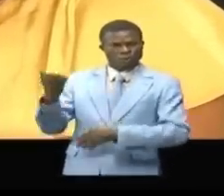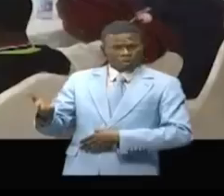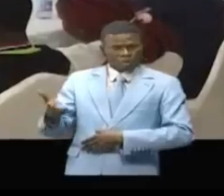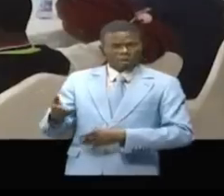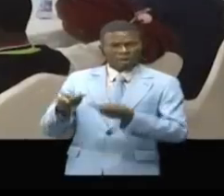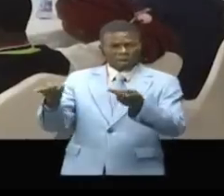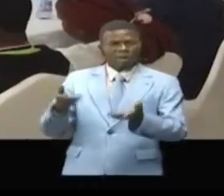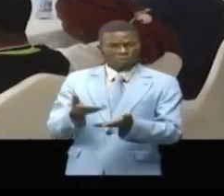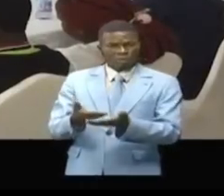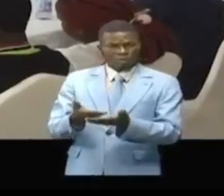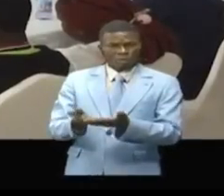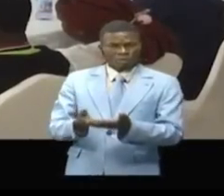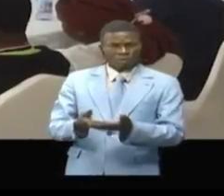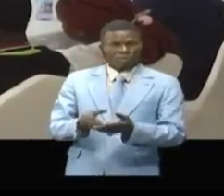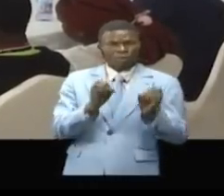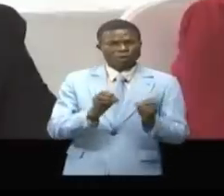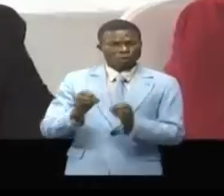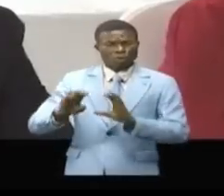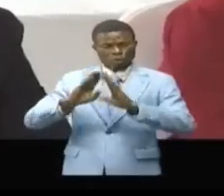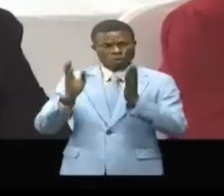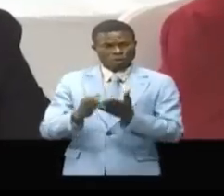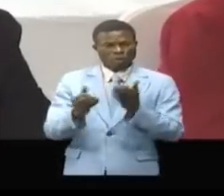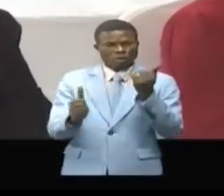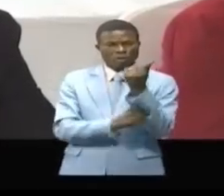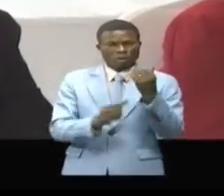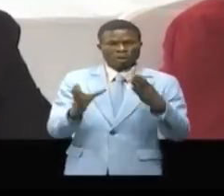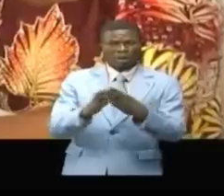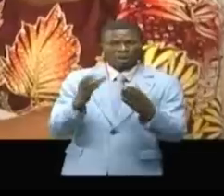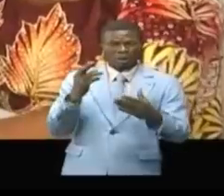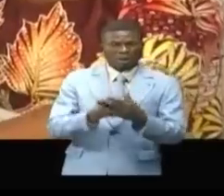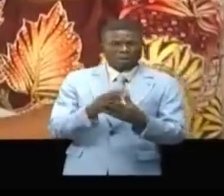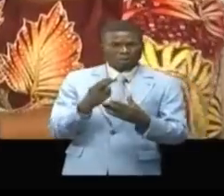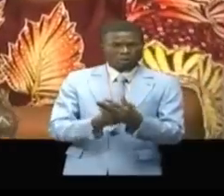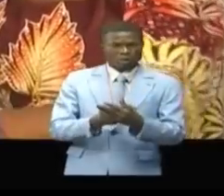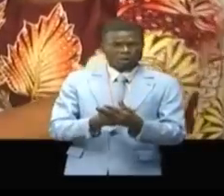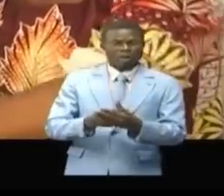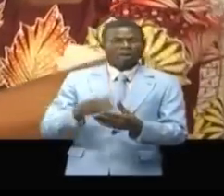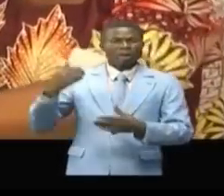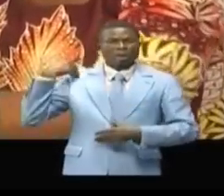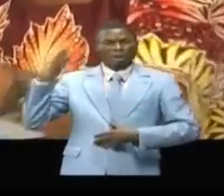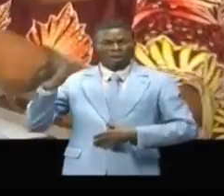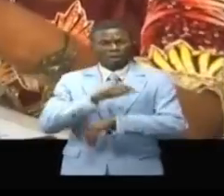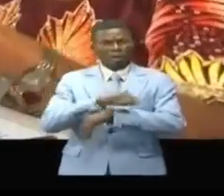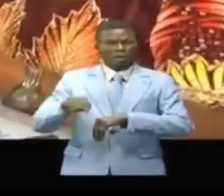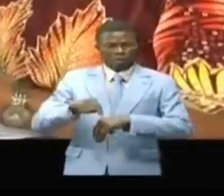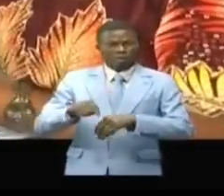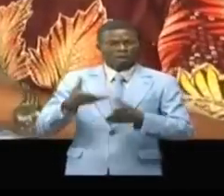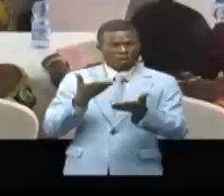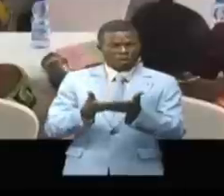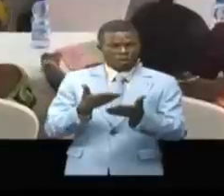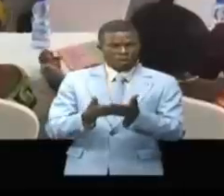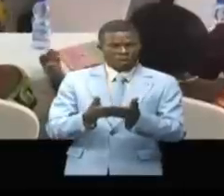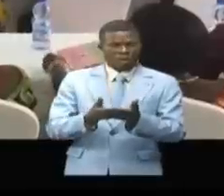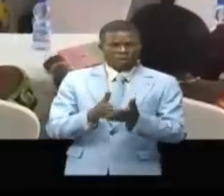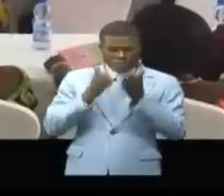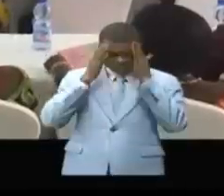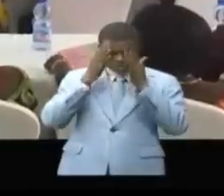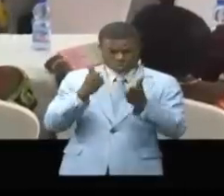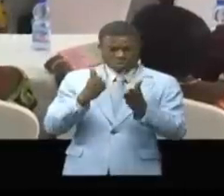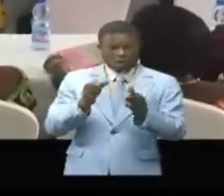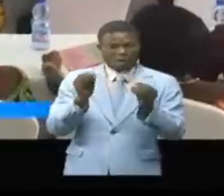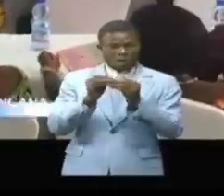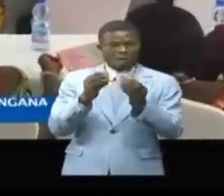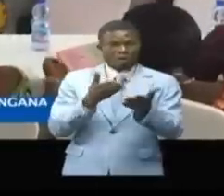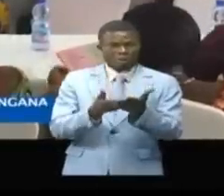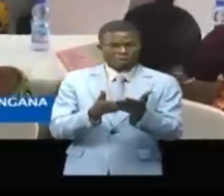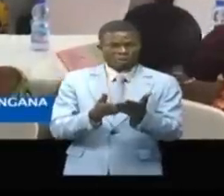sur terrain. Toutes les organisations des personnes vivant avec handicap, les pouvoirs publics administrations comprises, s'attelle par ce genre de rencontres